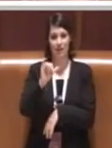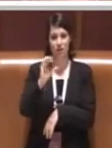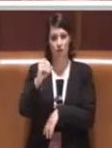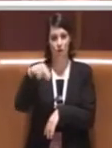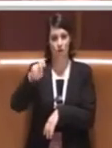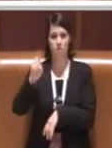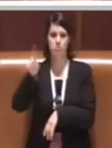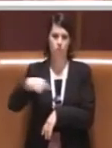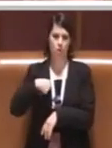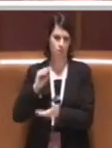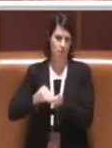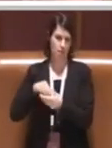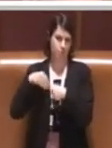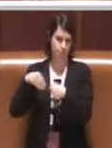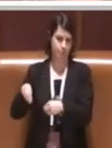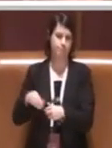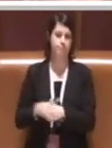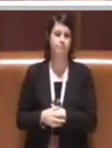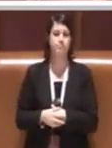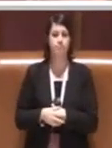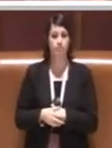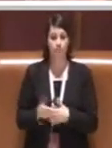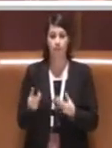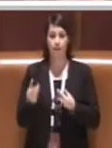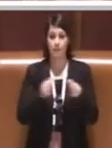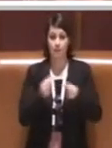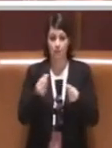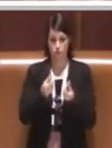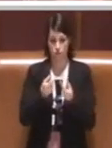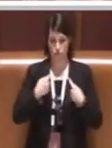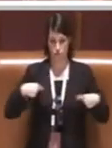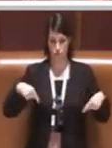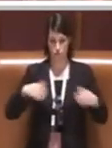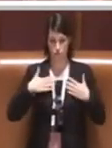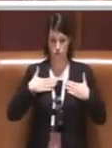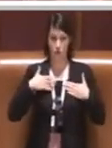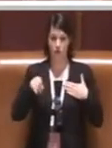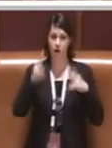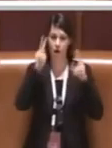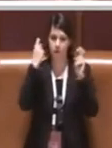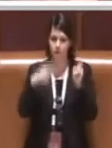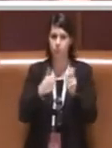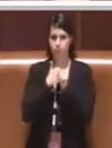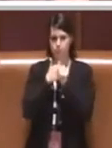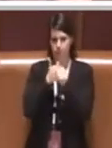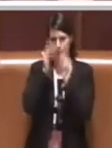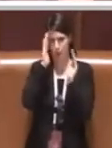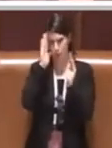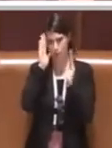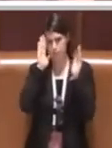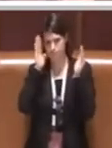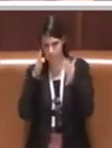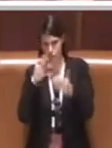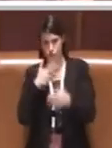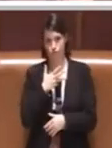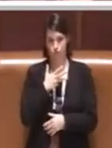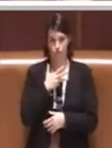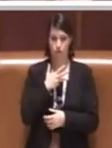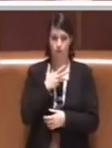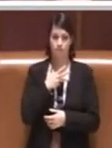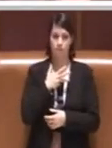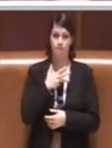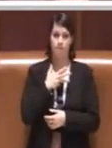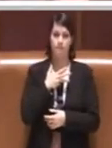Il tema è seguito da questa amministrazione e quindi diciamo, non ci si accinge